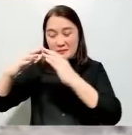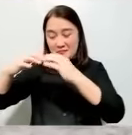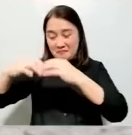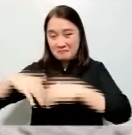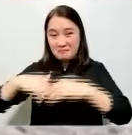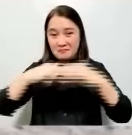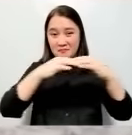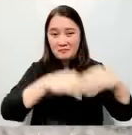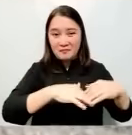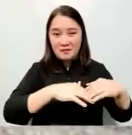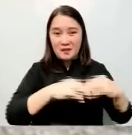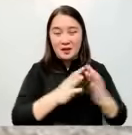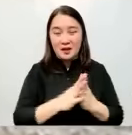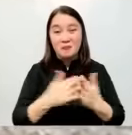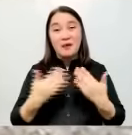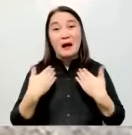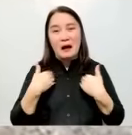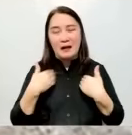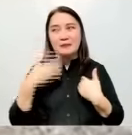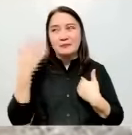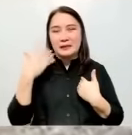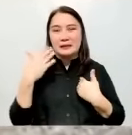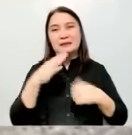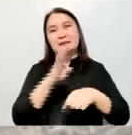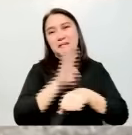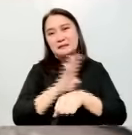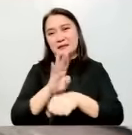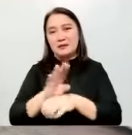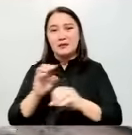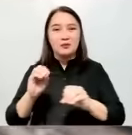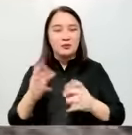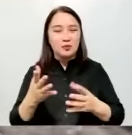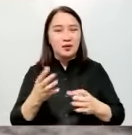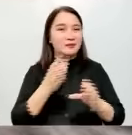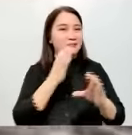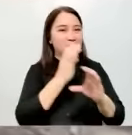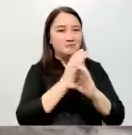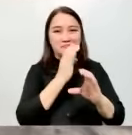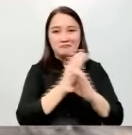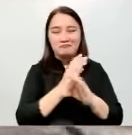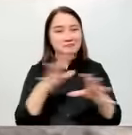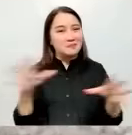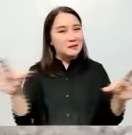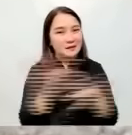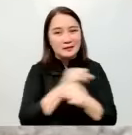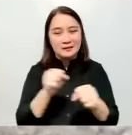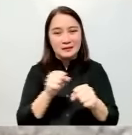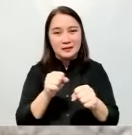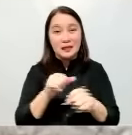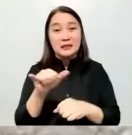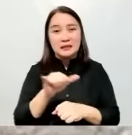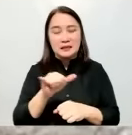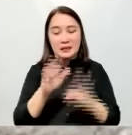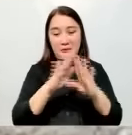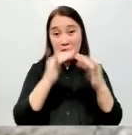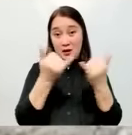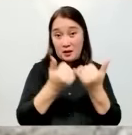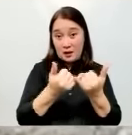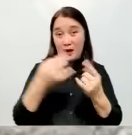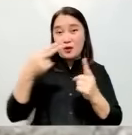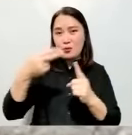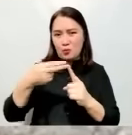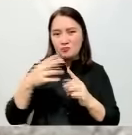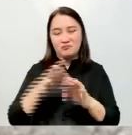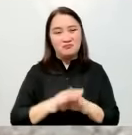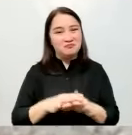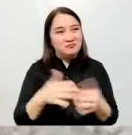nadagan ng kabuhayan at mga hindi na mapakinabangang sasakyan. Pati ang barangay hall sa lugar, hindi na nga makilala sa